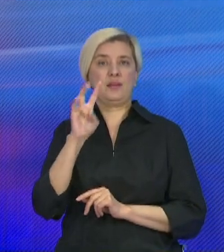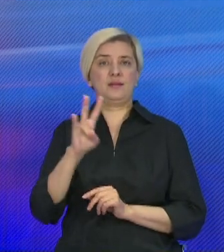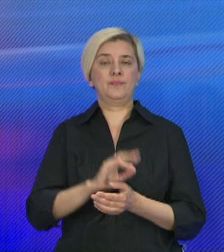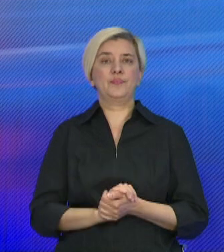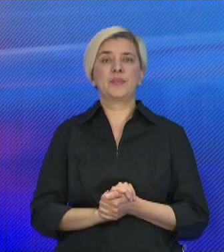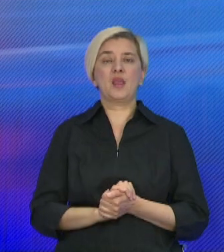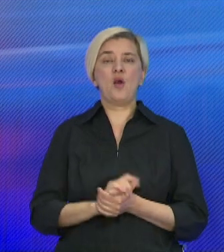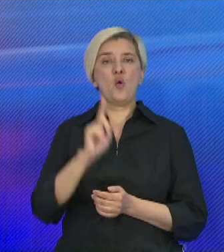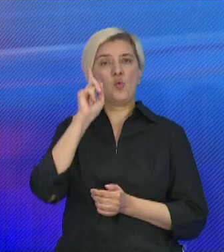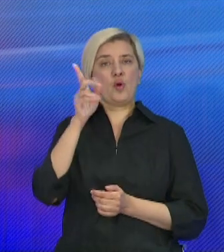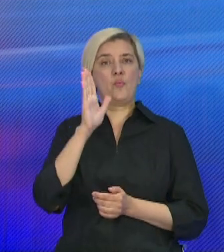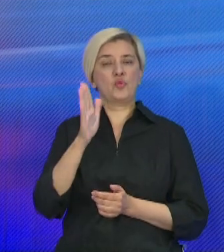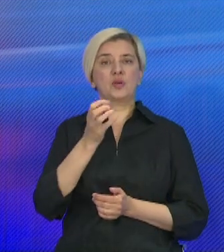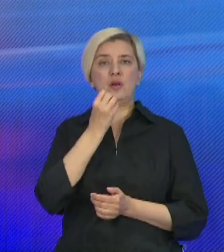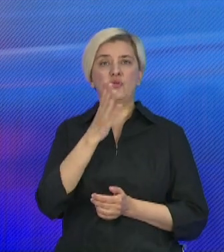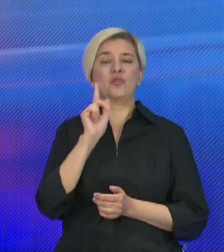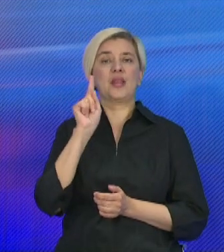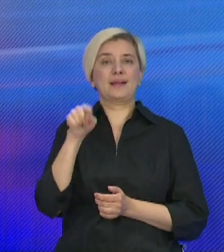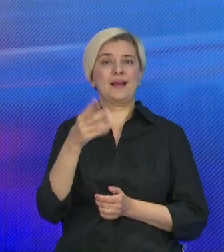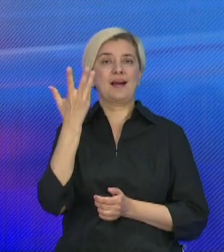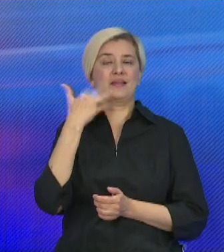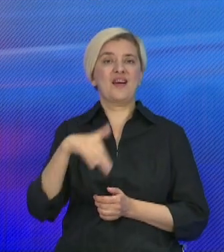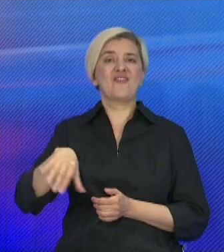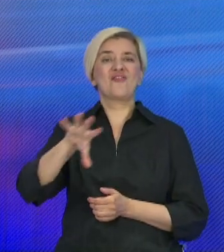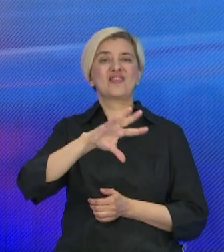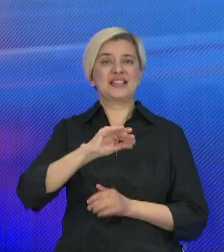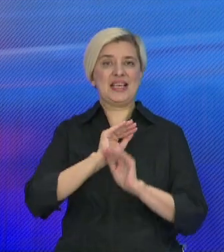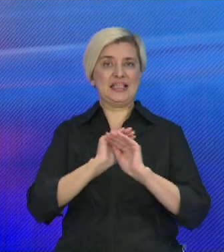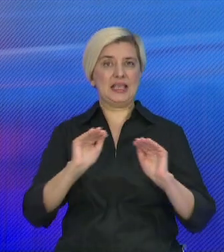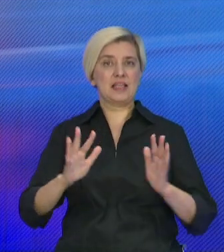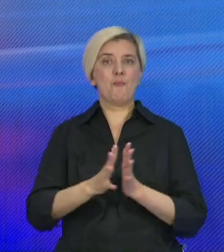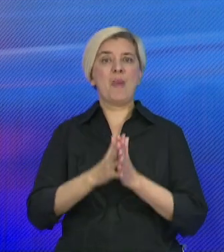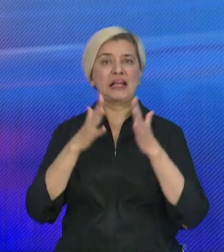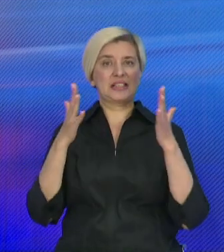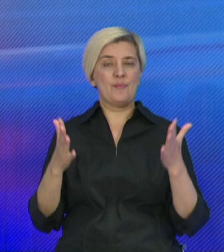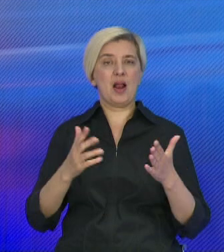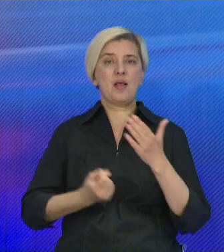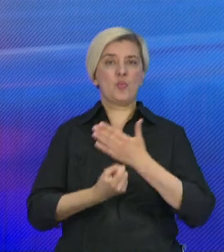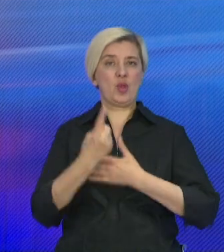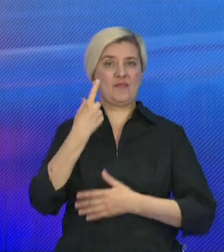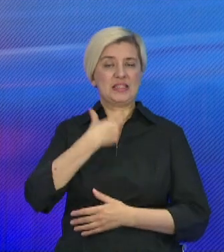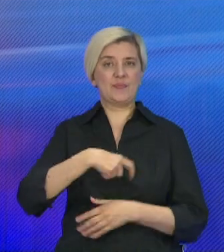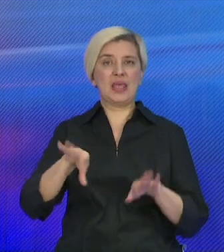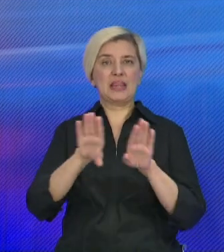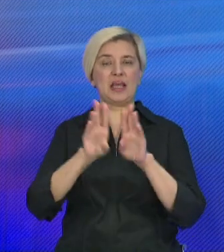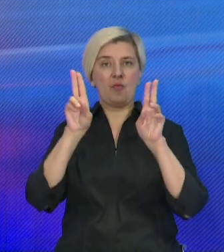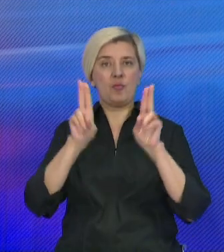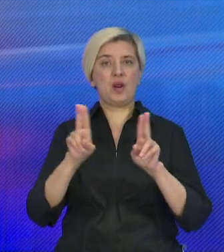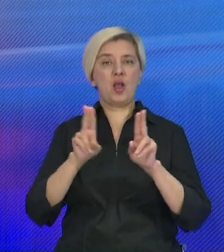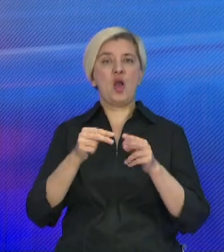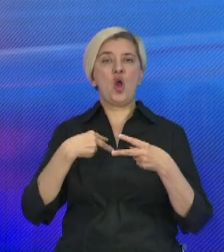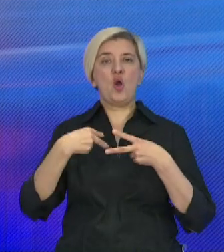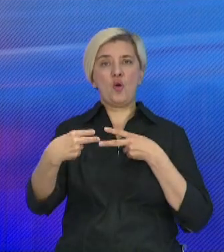будет добрый тогда, когда все дети максимально проявят себя. И вот такой принцип «ровный научая